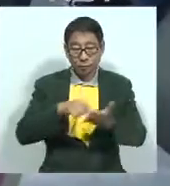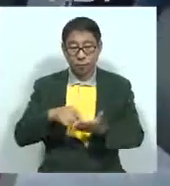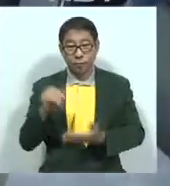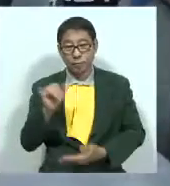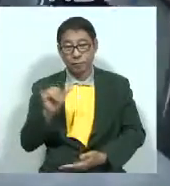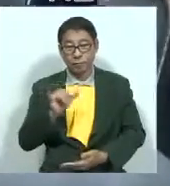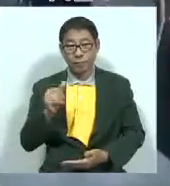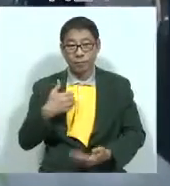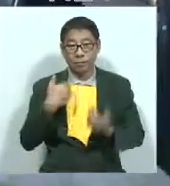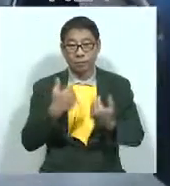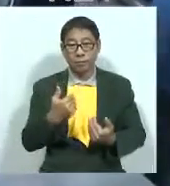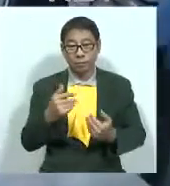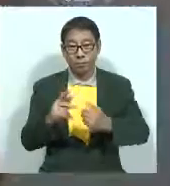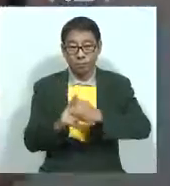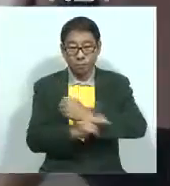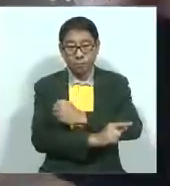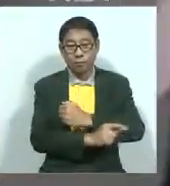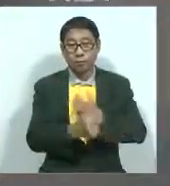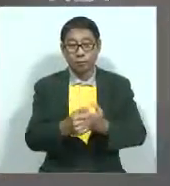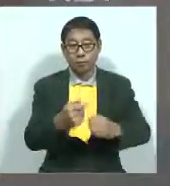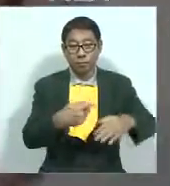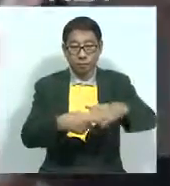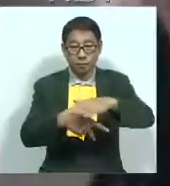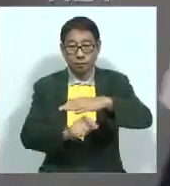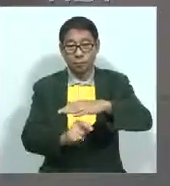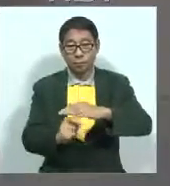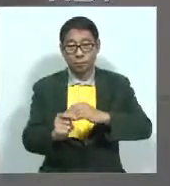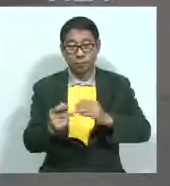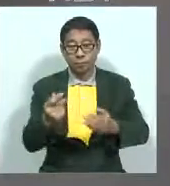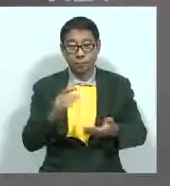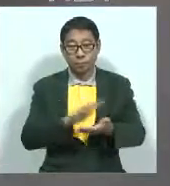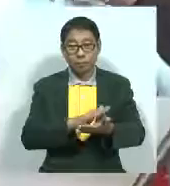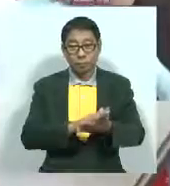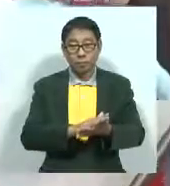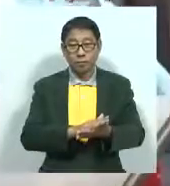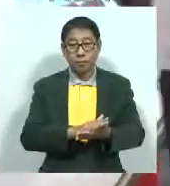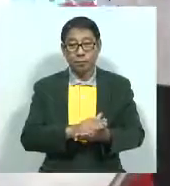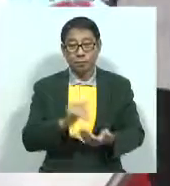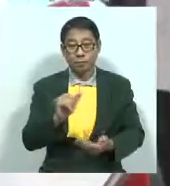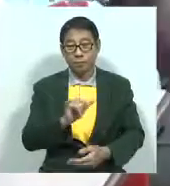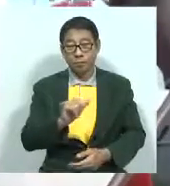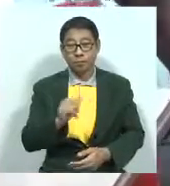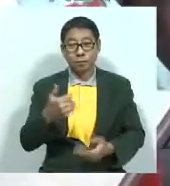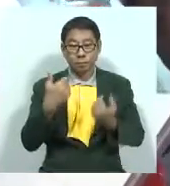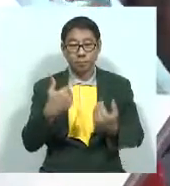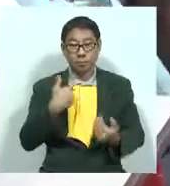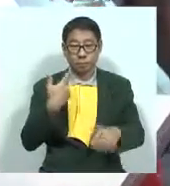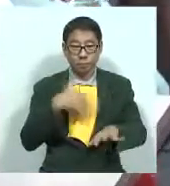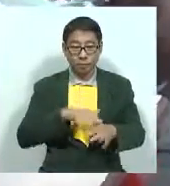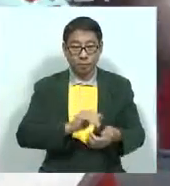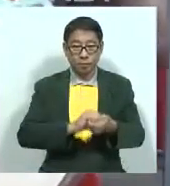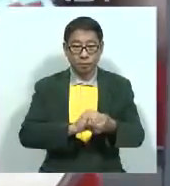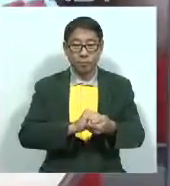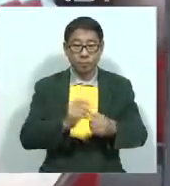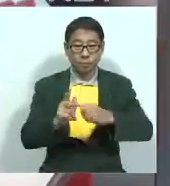างการจากสำนักงานเขตพื้นที่การศึกษาประถมศึกษาเขต1หรือทางโรงเรียนอย่างไรก็ตามจะมีการประสานกับส